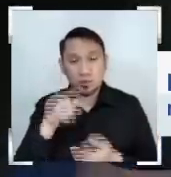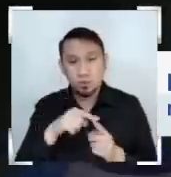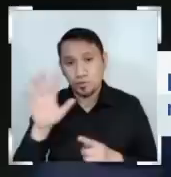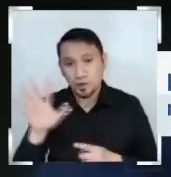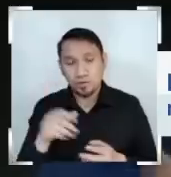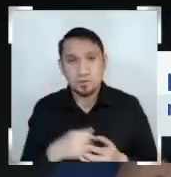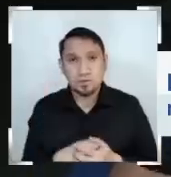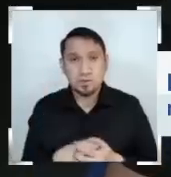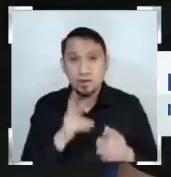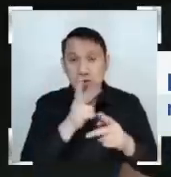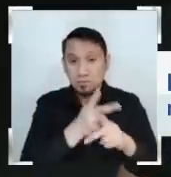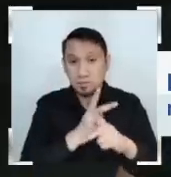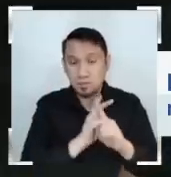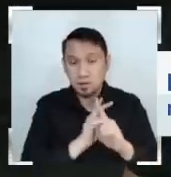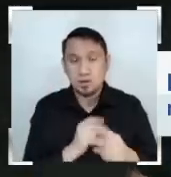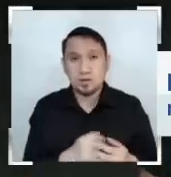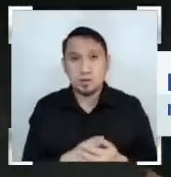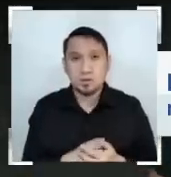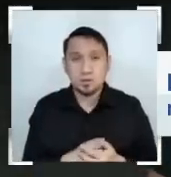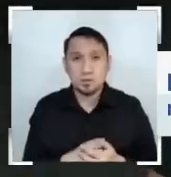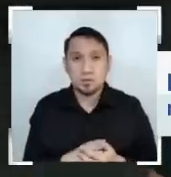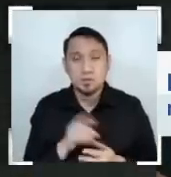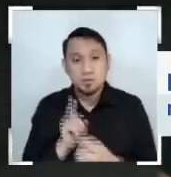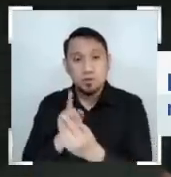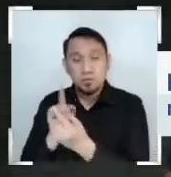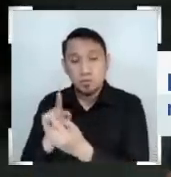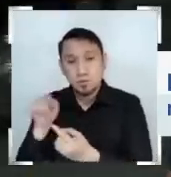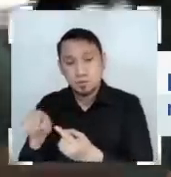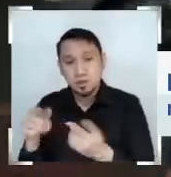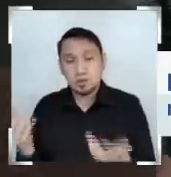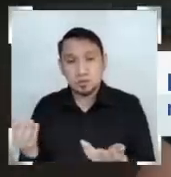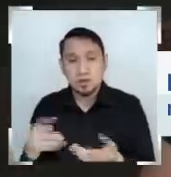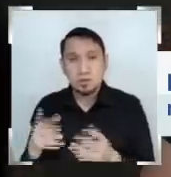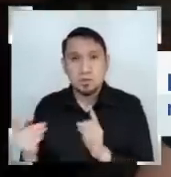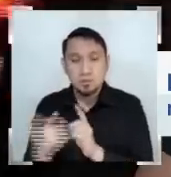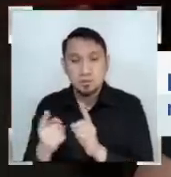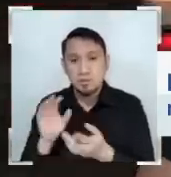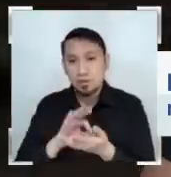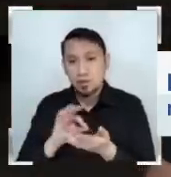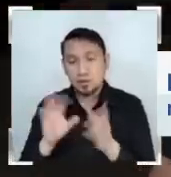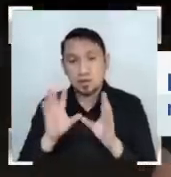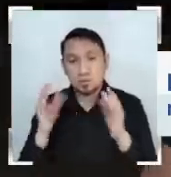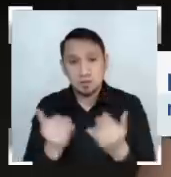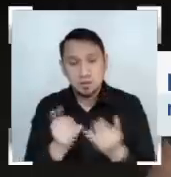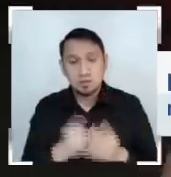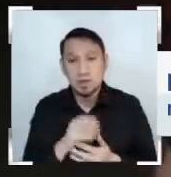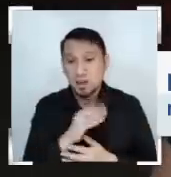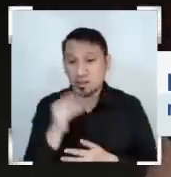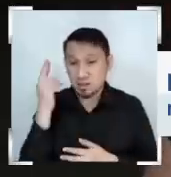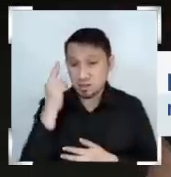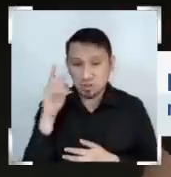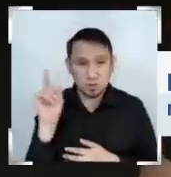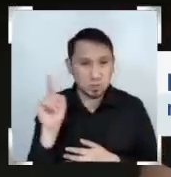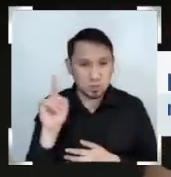Borrower po siya. Imbis na sa tao sila lumapit, sa mga financing company na lang sila lumalapit. At saka isang reason nila, ginagamit nila